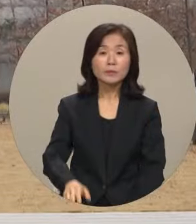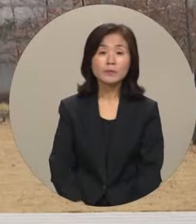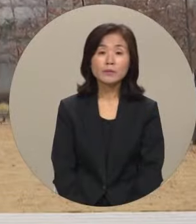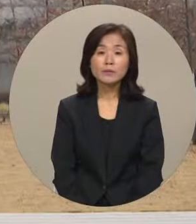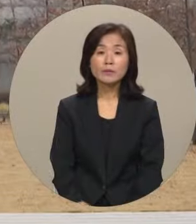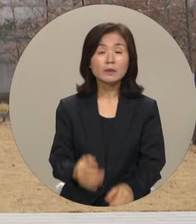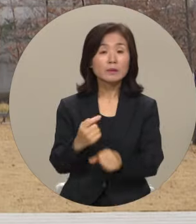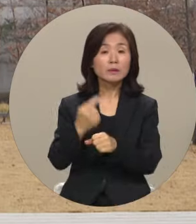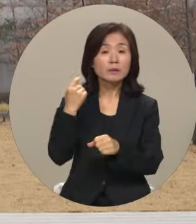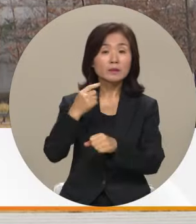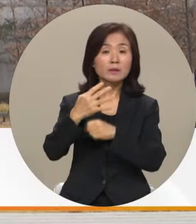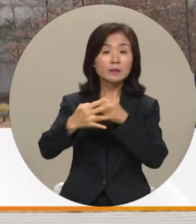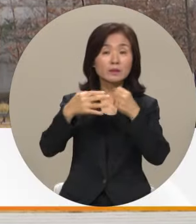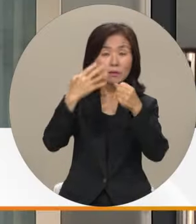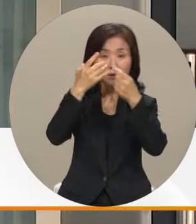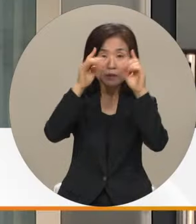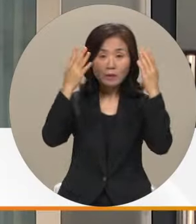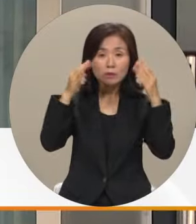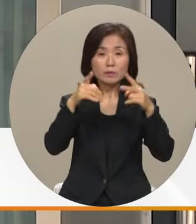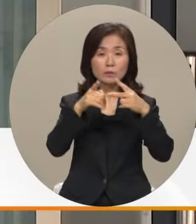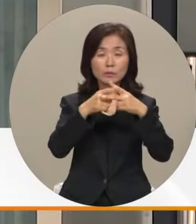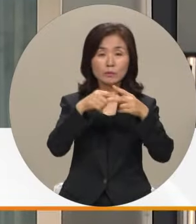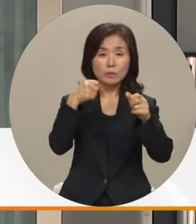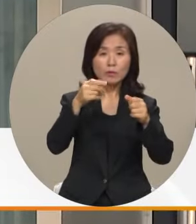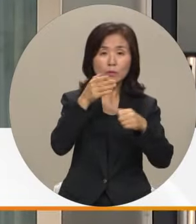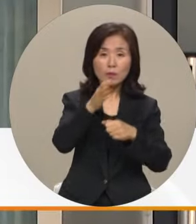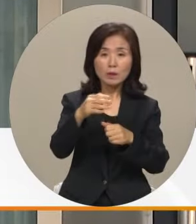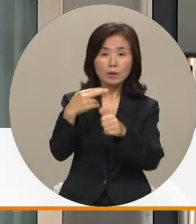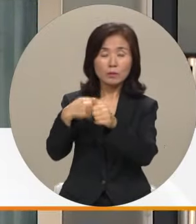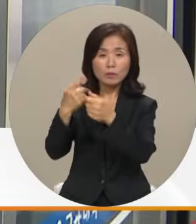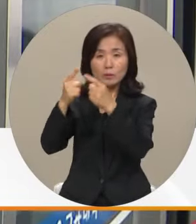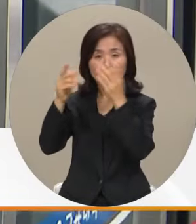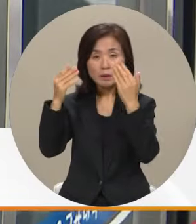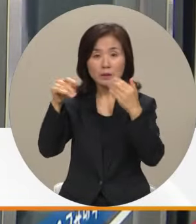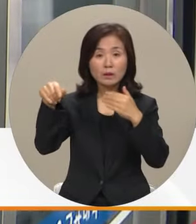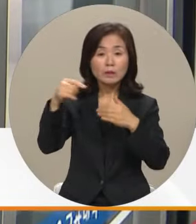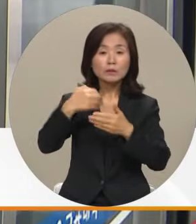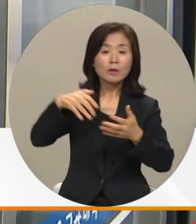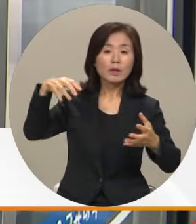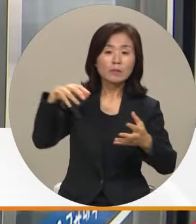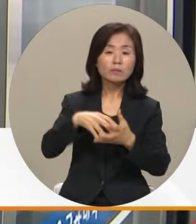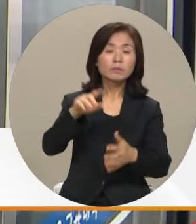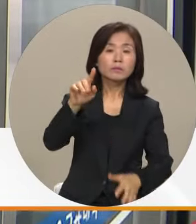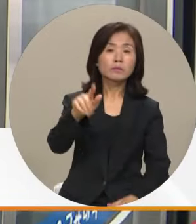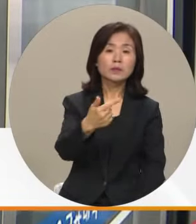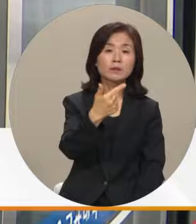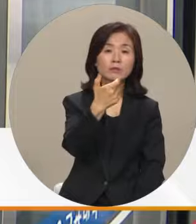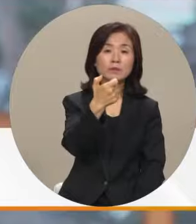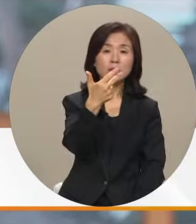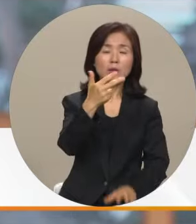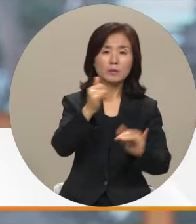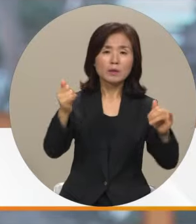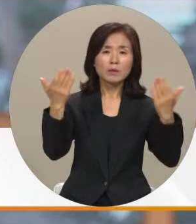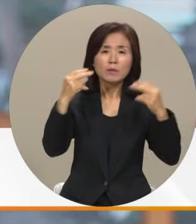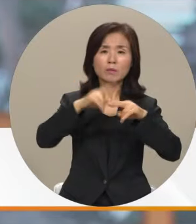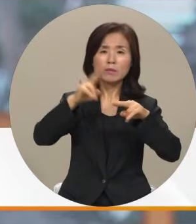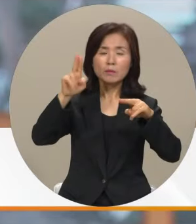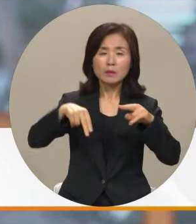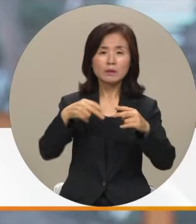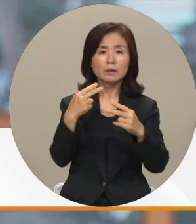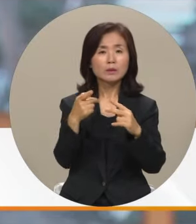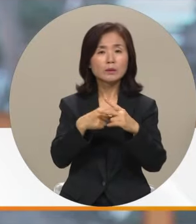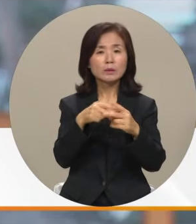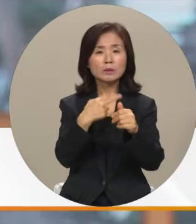더해 지난해 4년재 대학 초등 교육와 교대에서 600 예명 넘게 학교 그만둬 초등 교원의 인기가